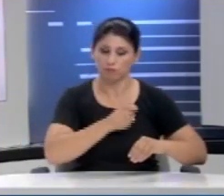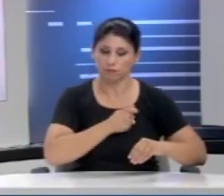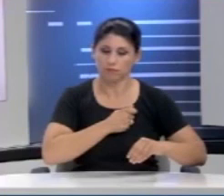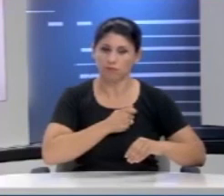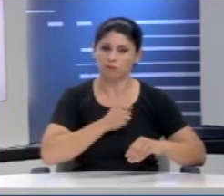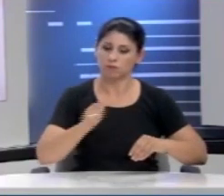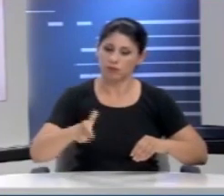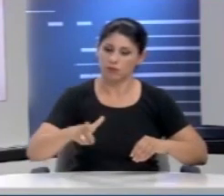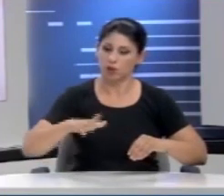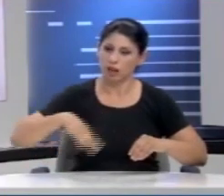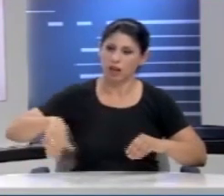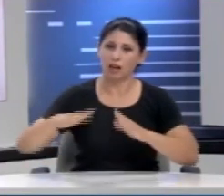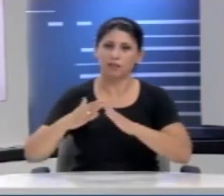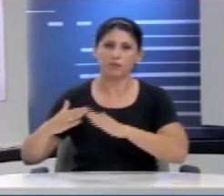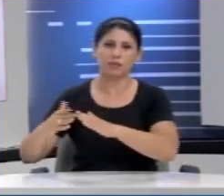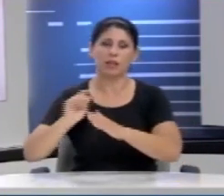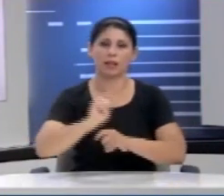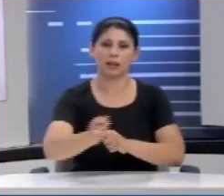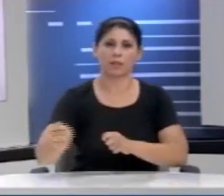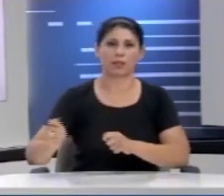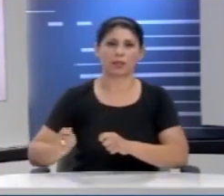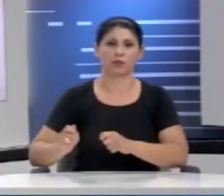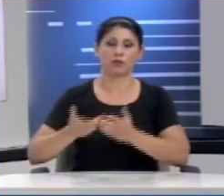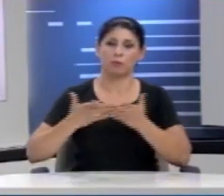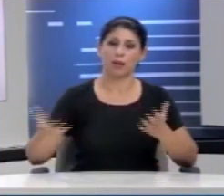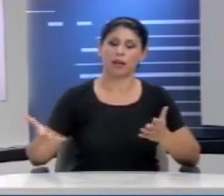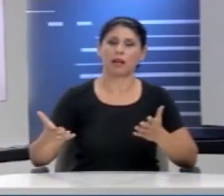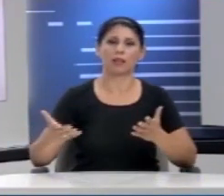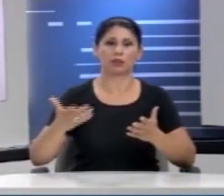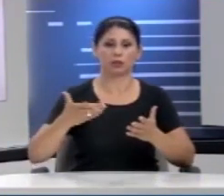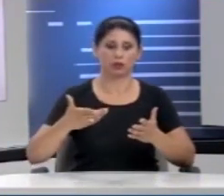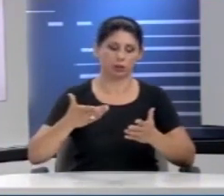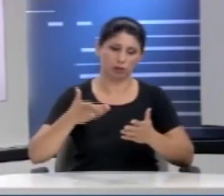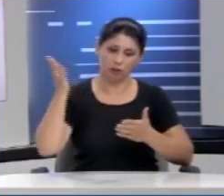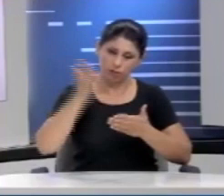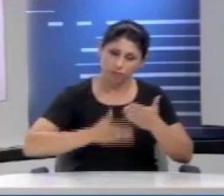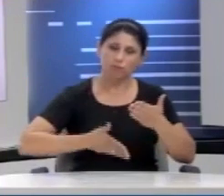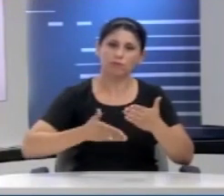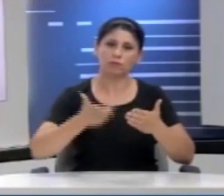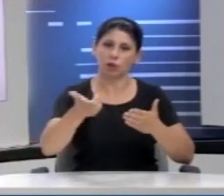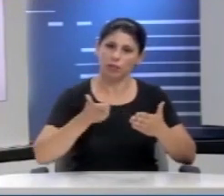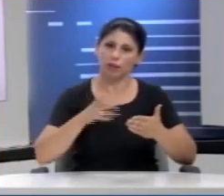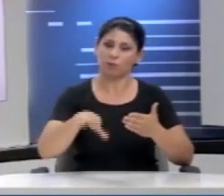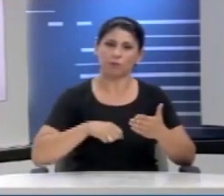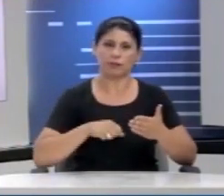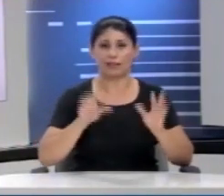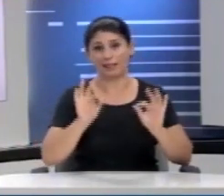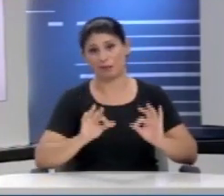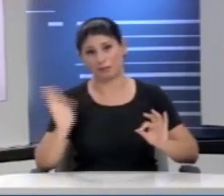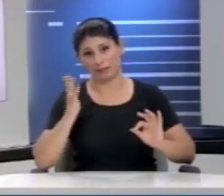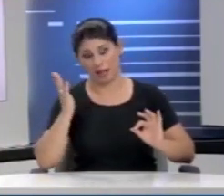υπερχρεωμένα λαϊκά νοικοκυριά να αποπληρώσουν το μεγαλύτερο δυνατό τμήμα των δανείων που έχουν λάβει. Οι ρυθμίσεις